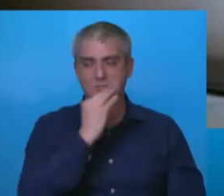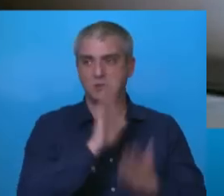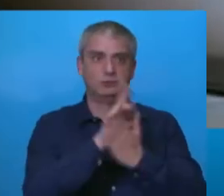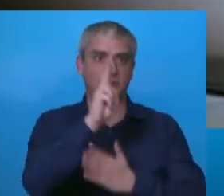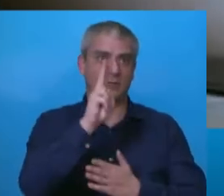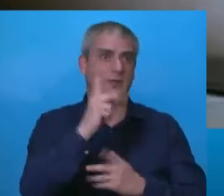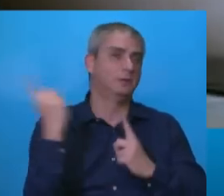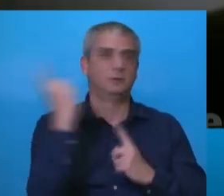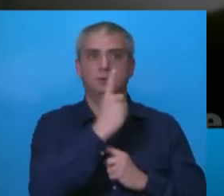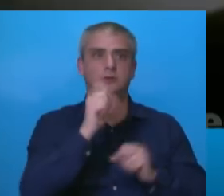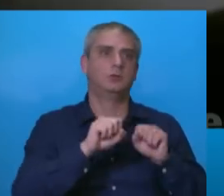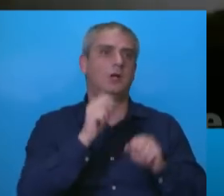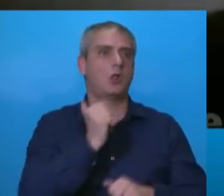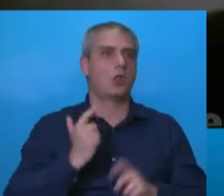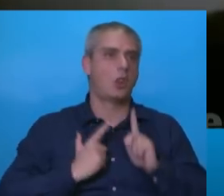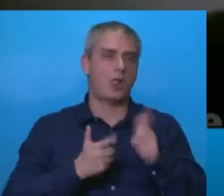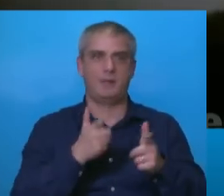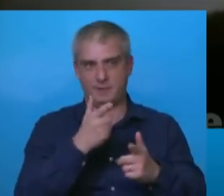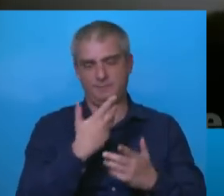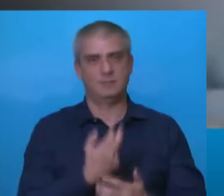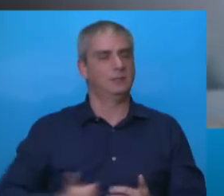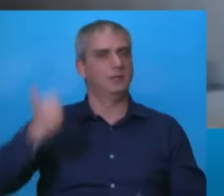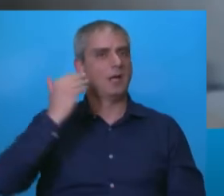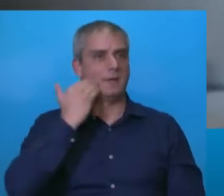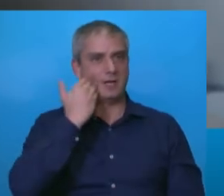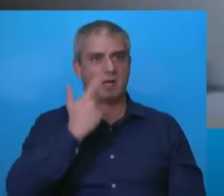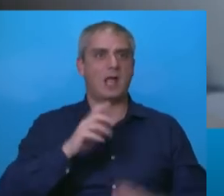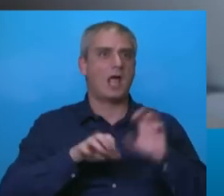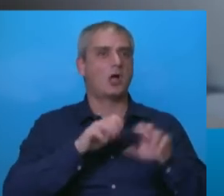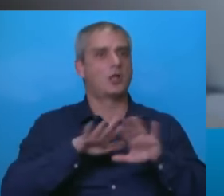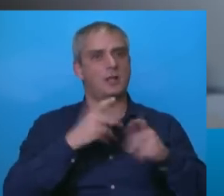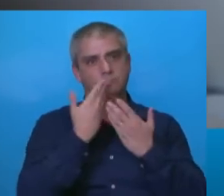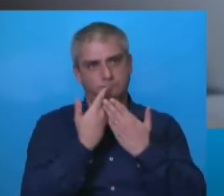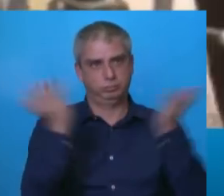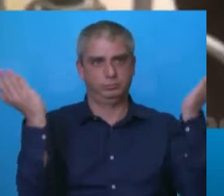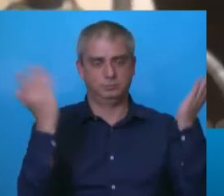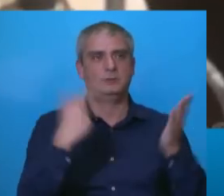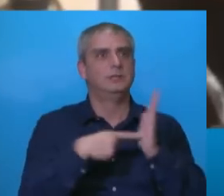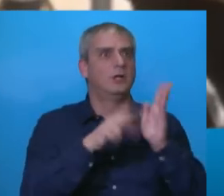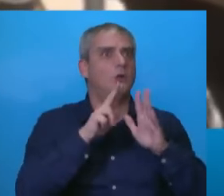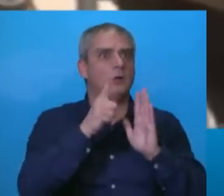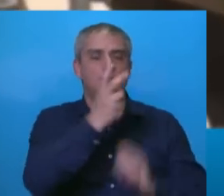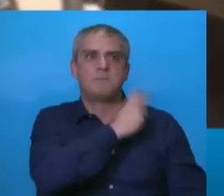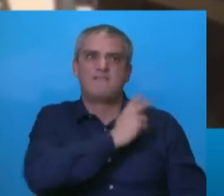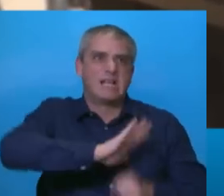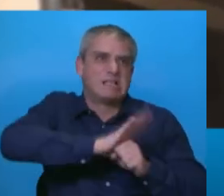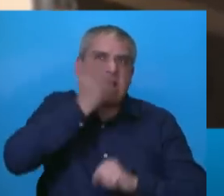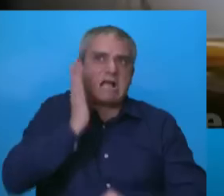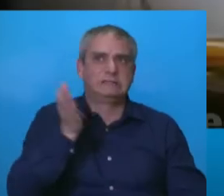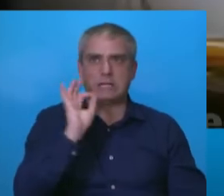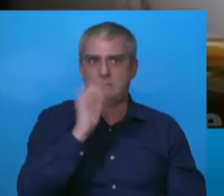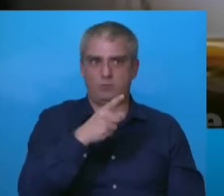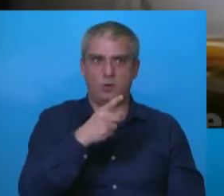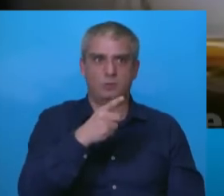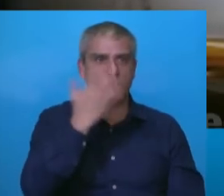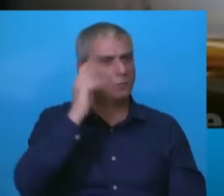בזה אחר זה שברו לוחמי יחידת העילית האמריקנית אריות הים את קוד השתיקה וציירו תמונה של מפקד אכזר במיוחד. The guy